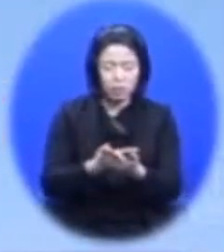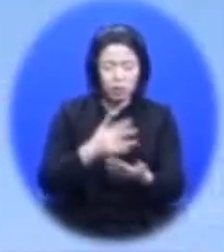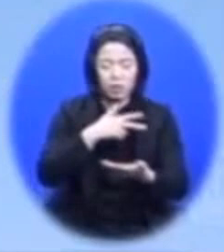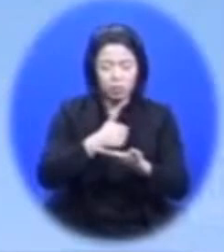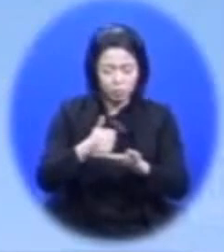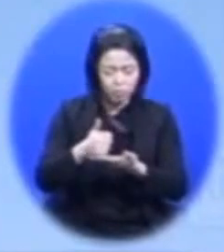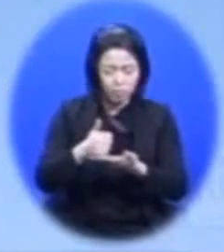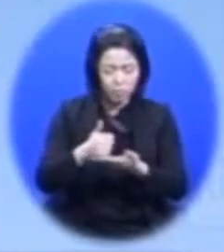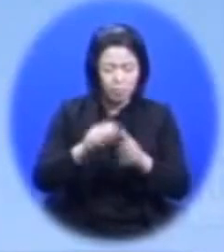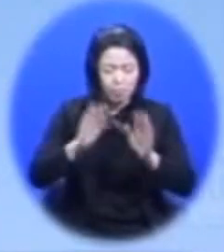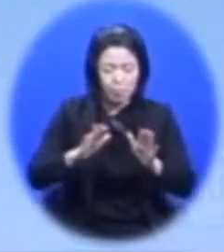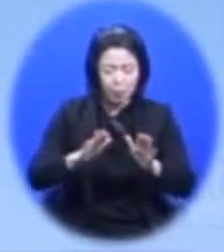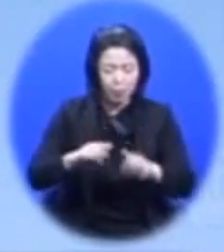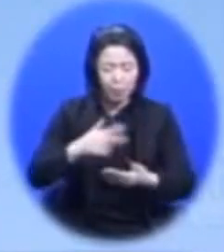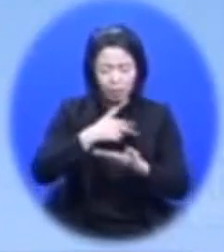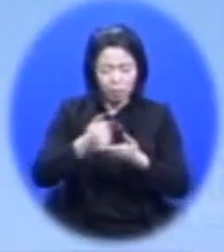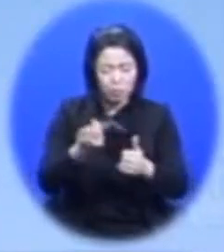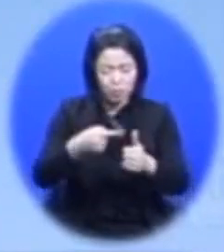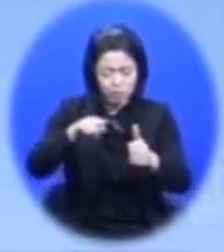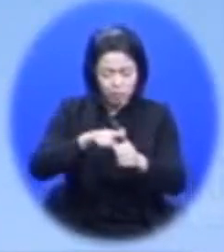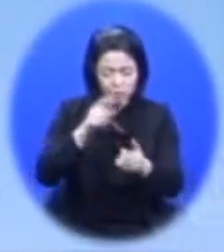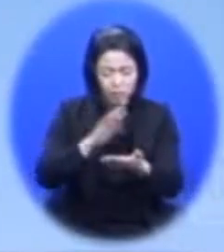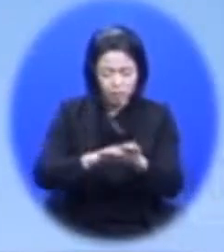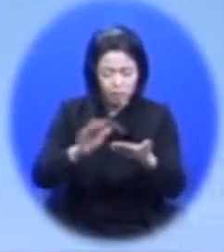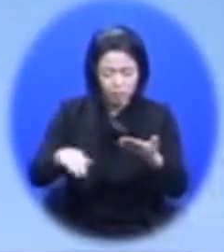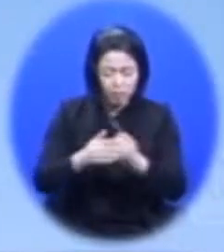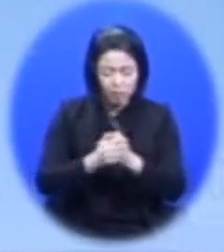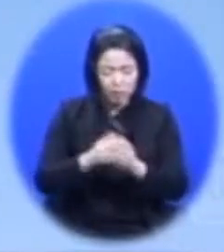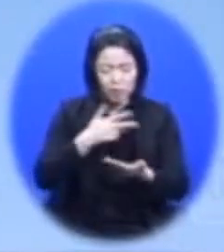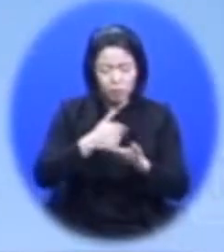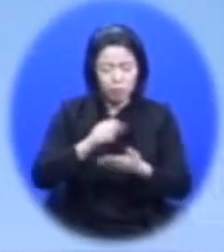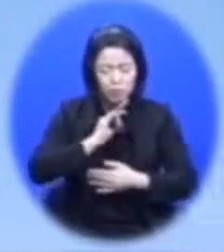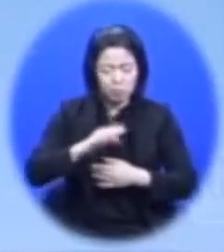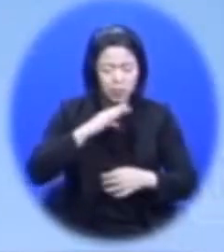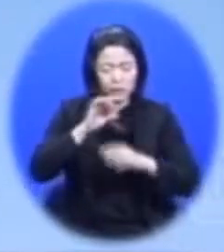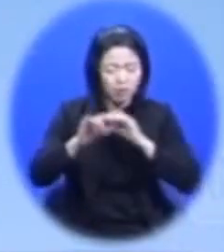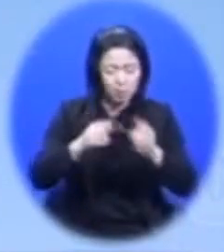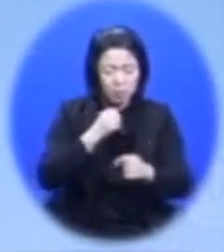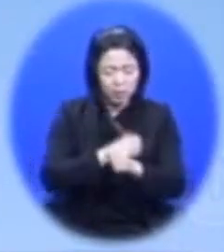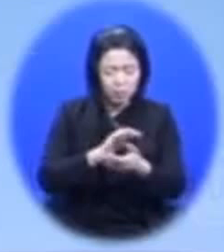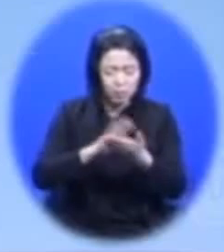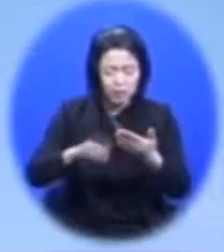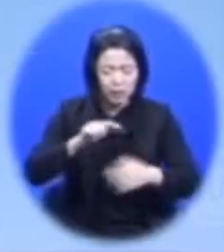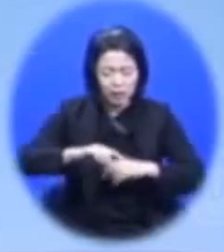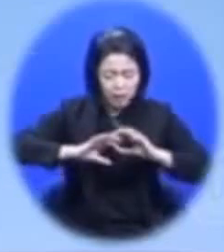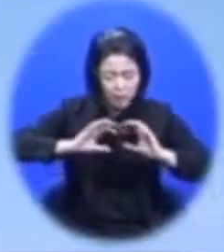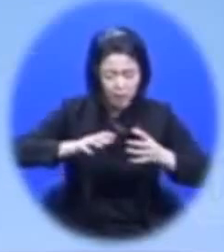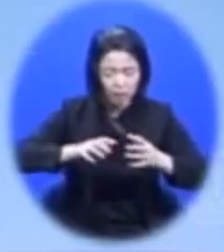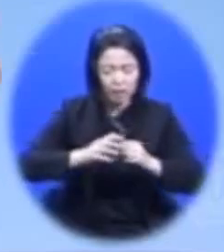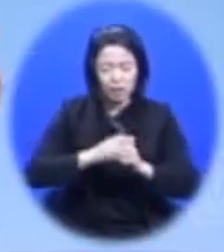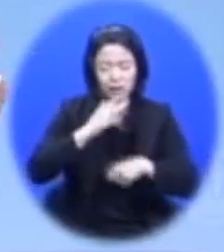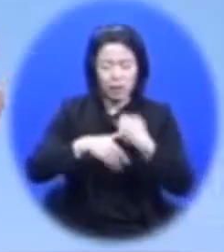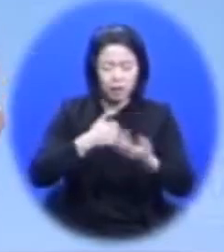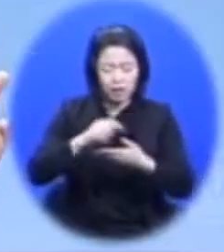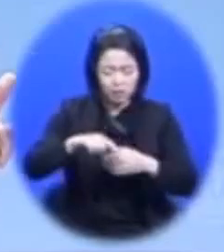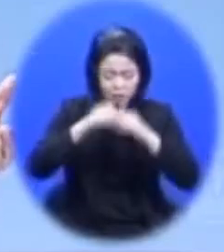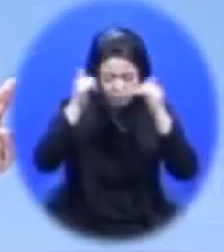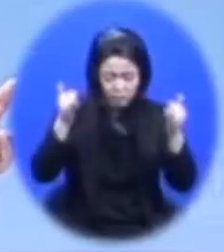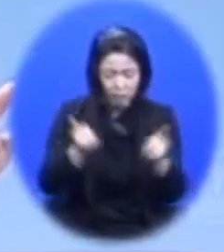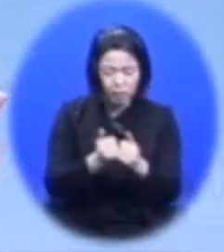주님, 오늘도 주님을 의지합니다. 주님만 갈망합니다. 이 나라, 하나님 이